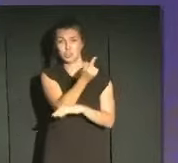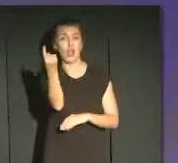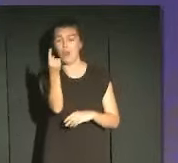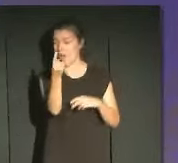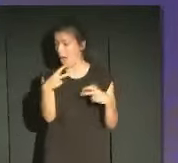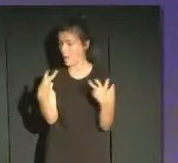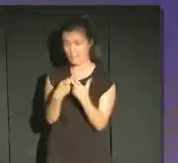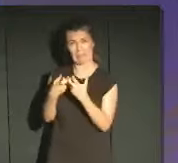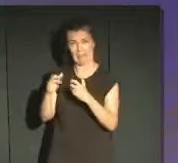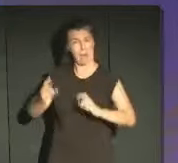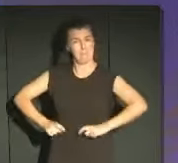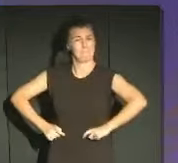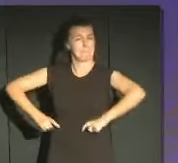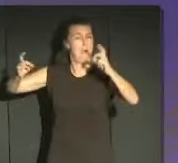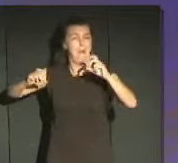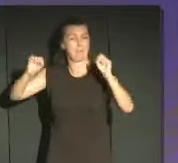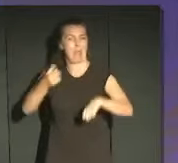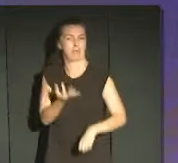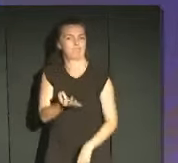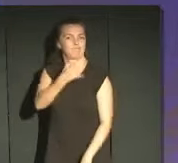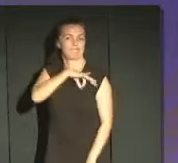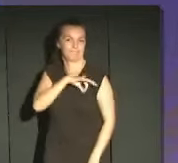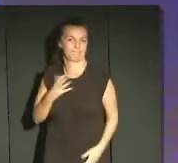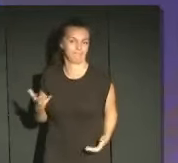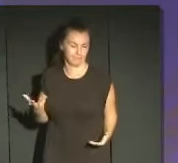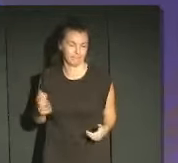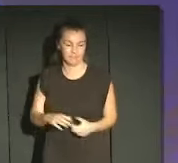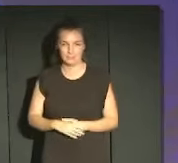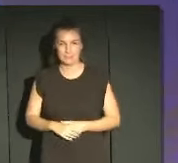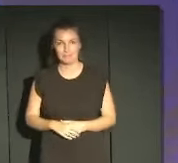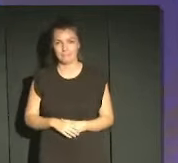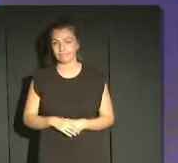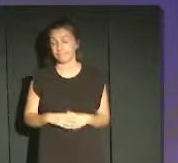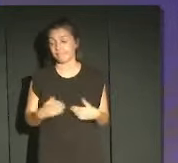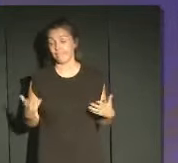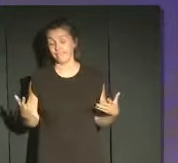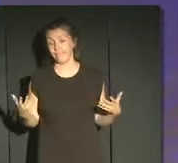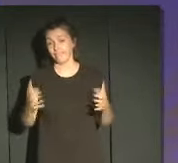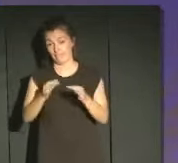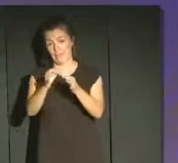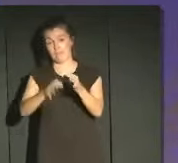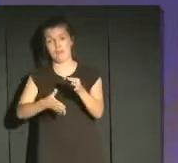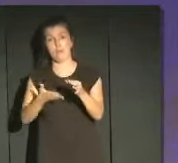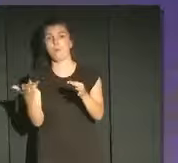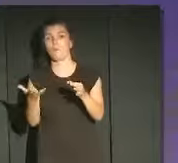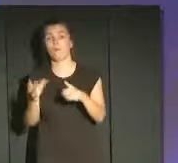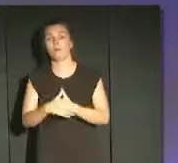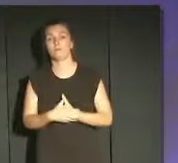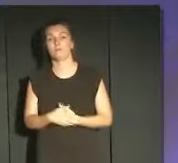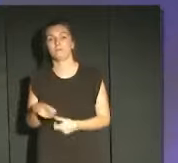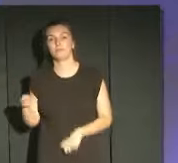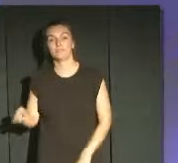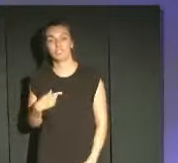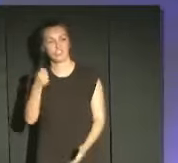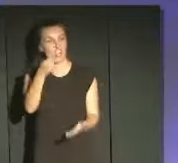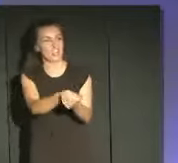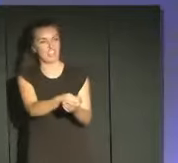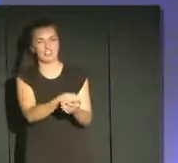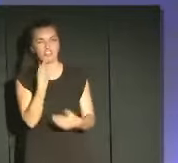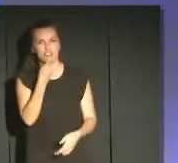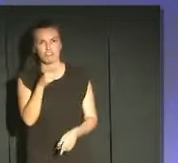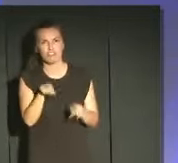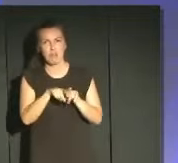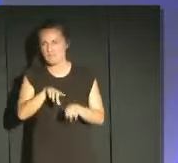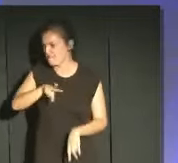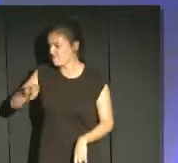les prix et le résultat c'est que quand on achète à manger on a l'impression de se faire voler quand on fait son